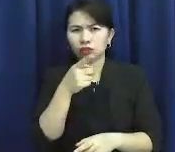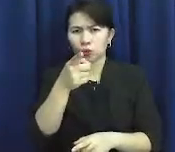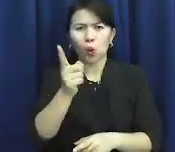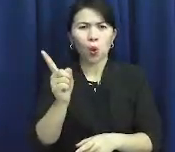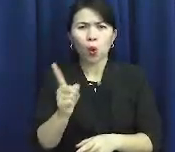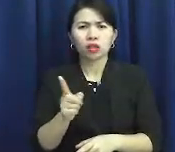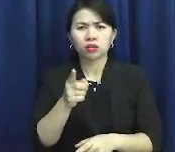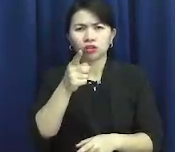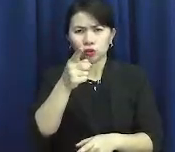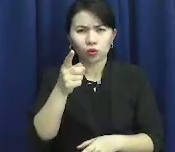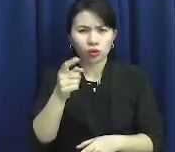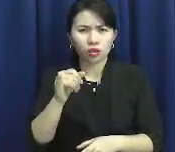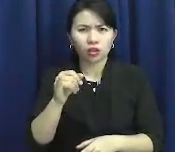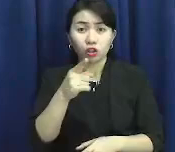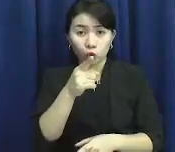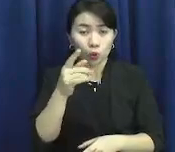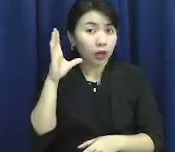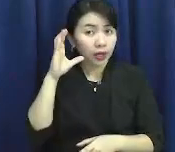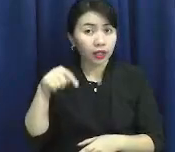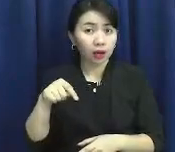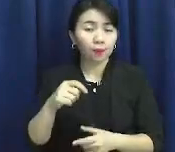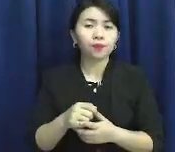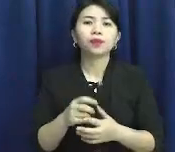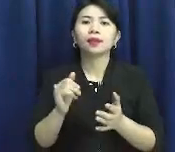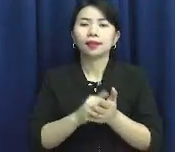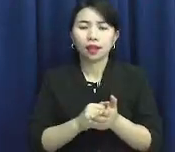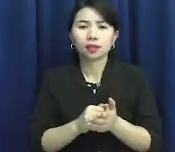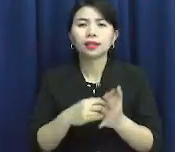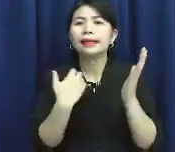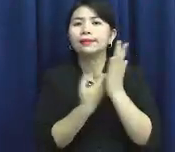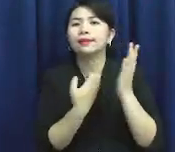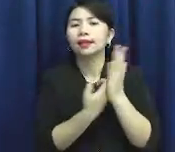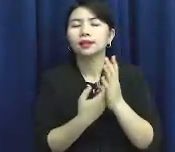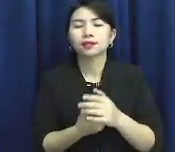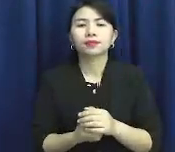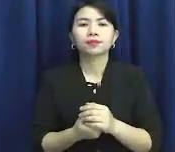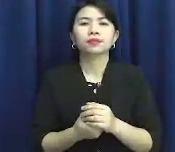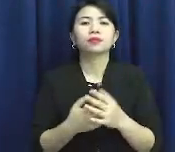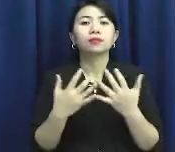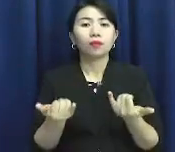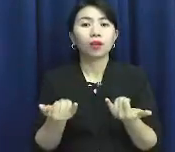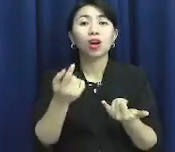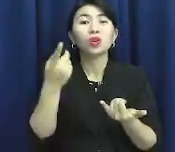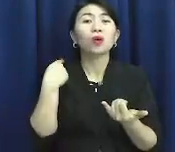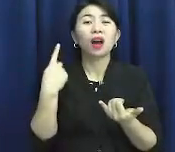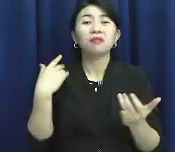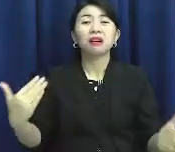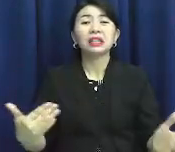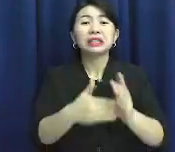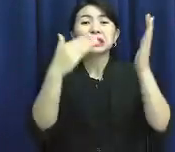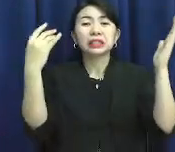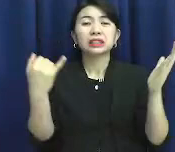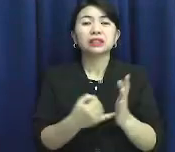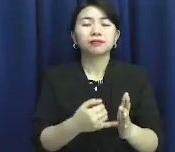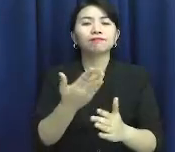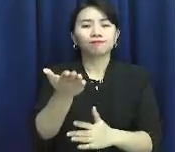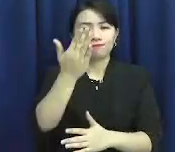iyo ay masigurado mo na the Spirit of the Lord will rest upon you, may kontra ka kagad. O ngayon, alam